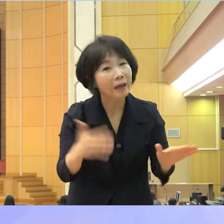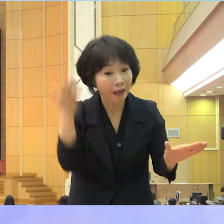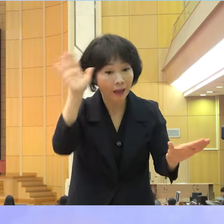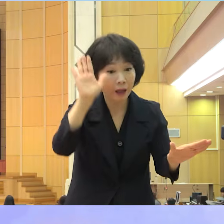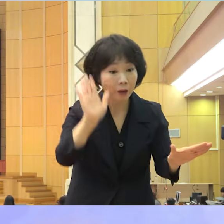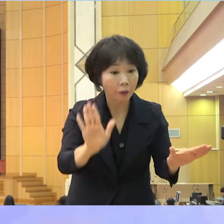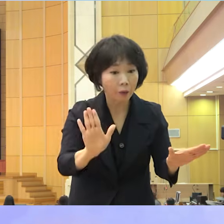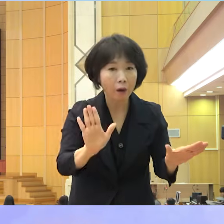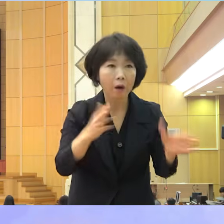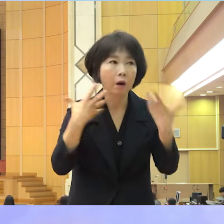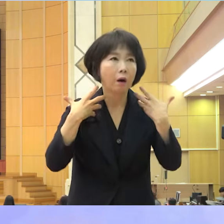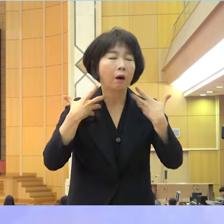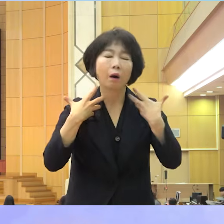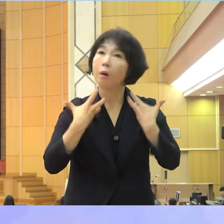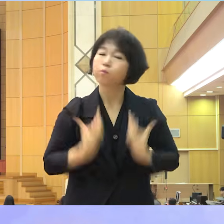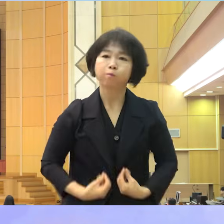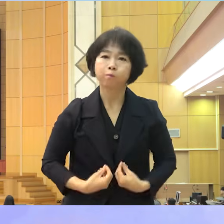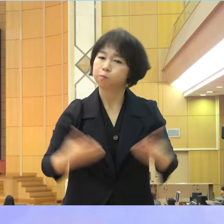약해도